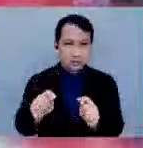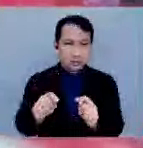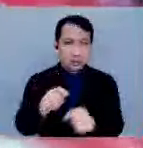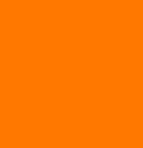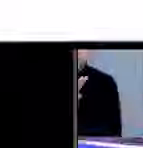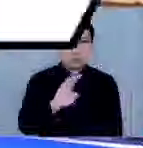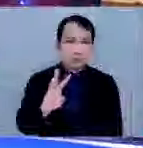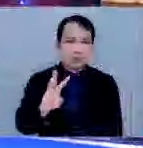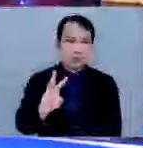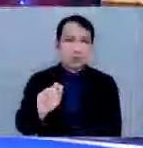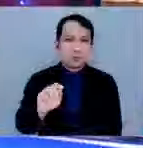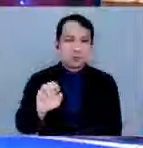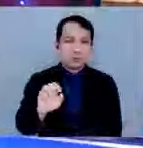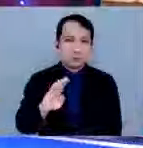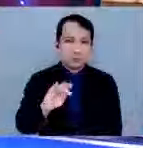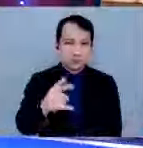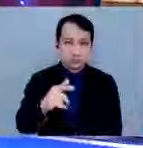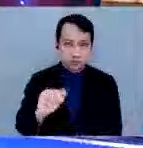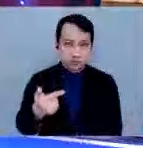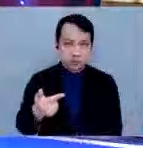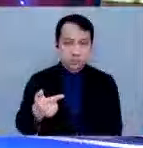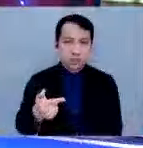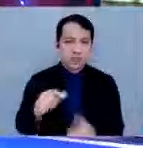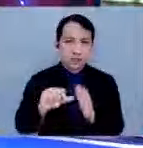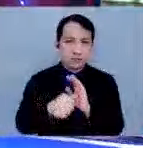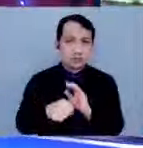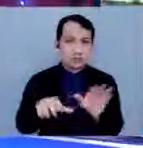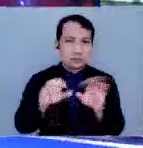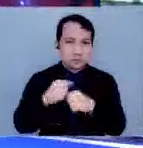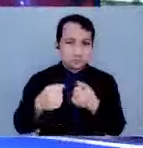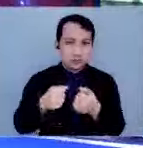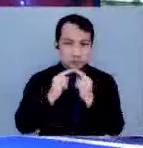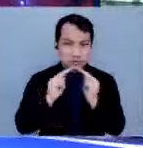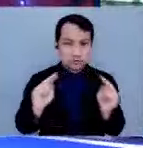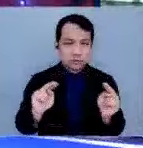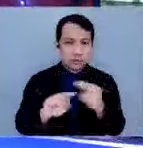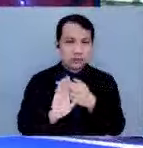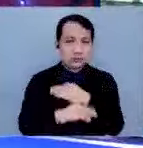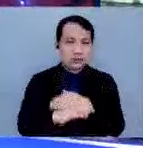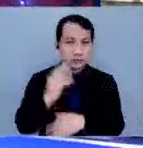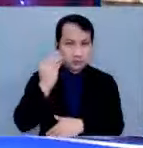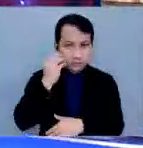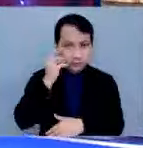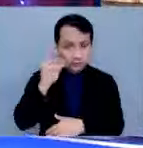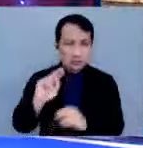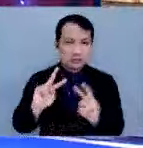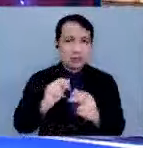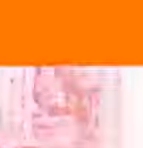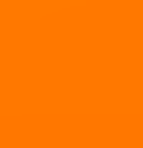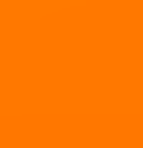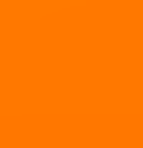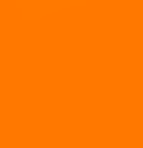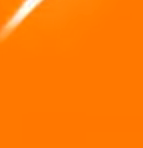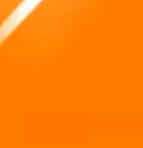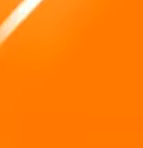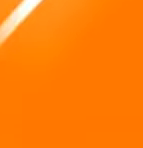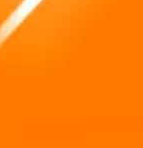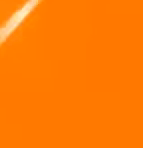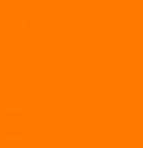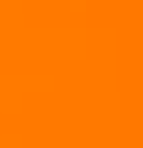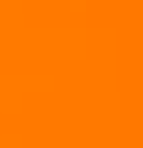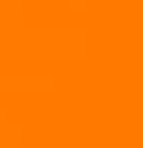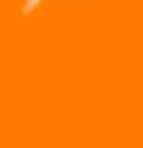Bossy. At yan ang mga pandi ng Sports News Today. It's your Sports Tito Mike Reyes. Peace and love.